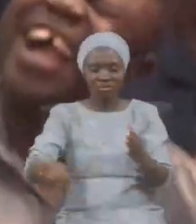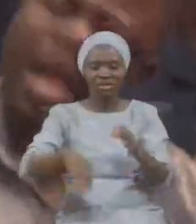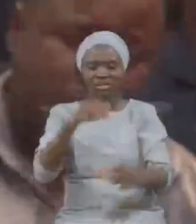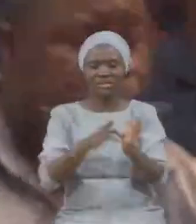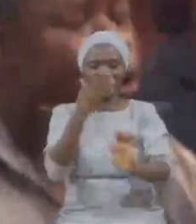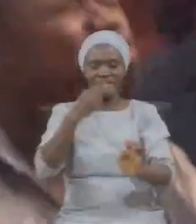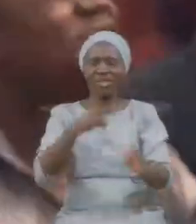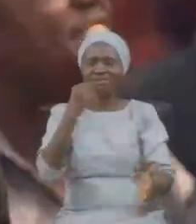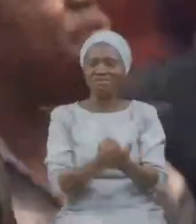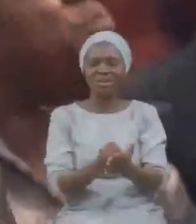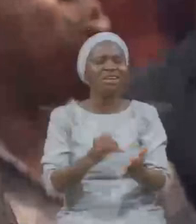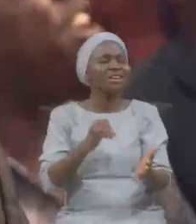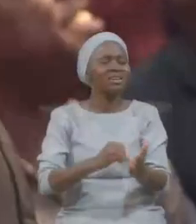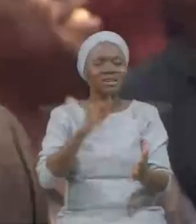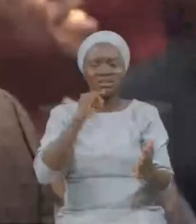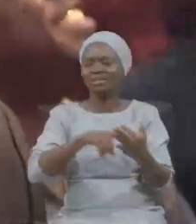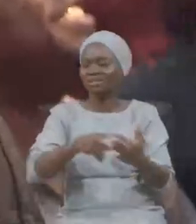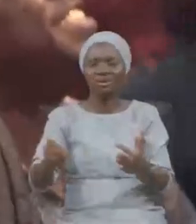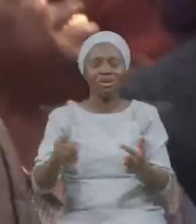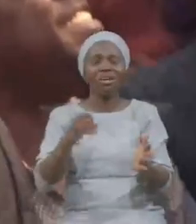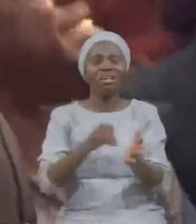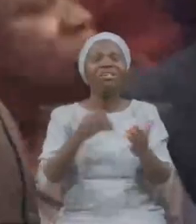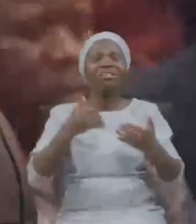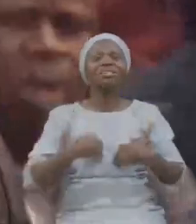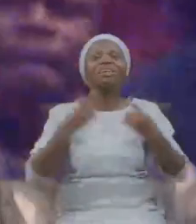soir. Tout s'en ira.